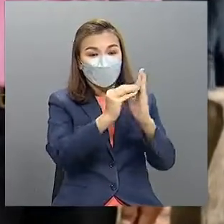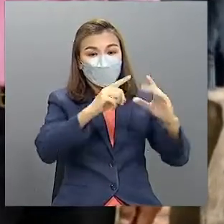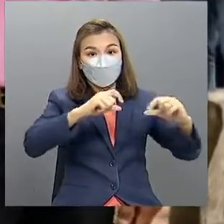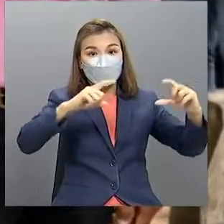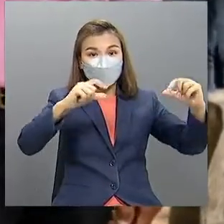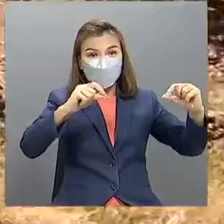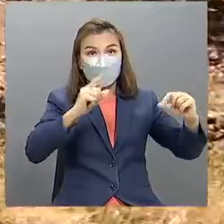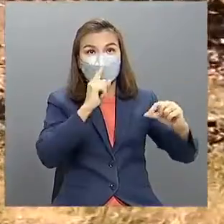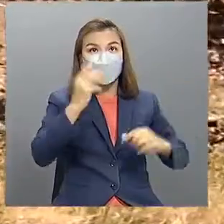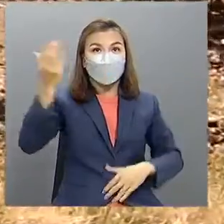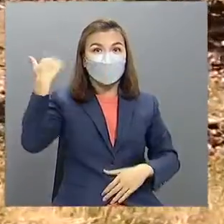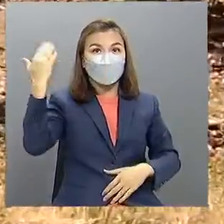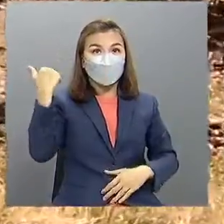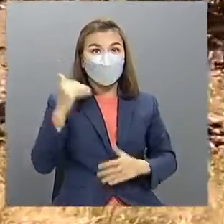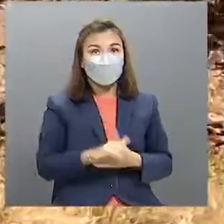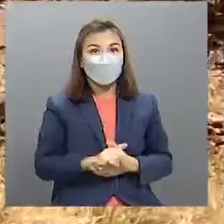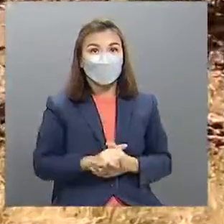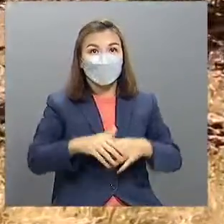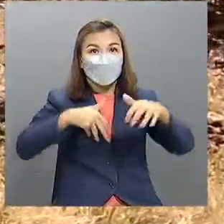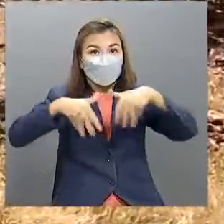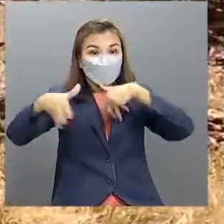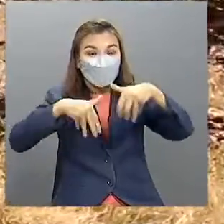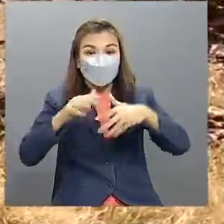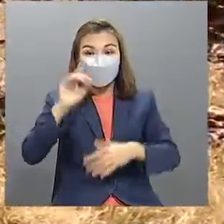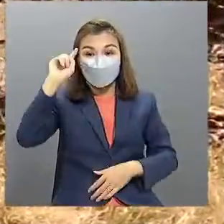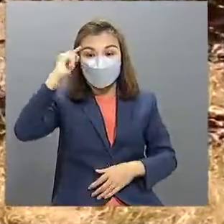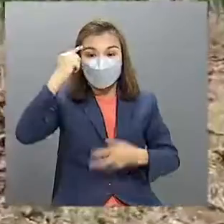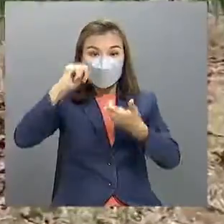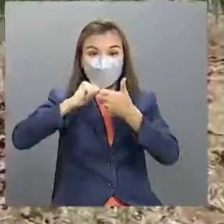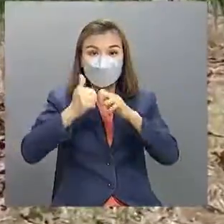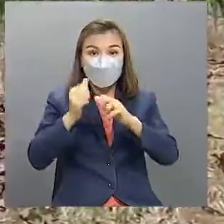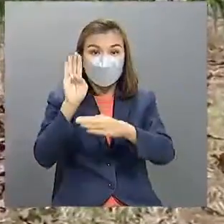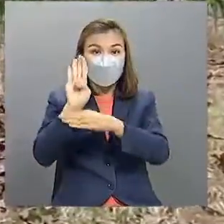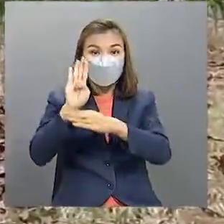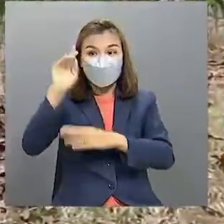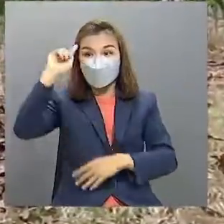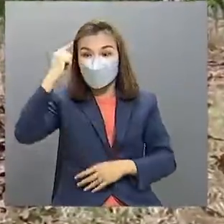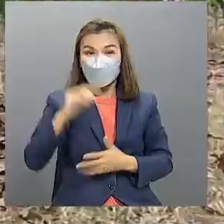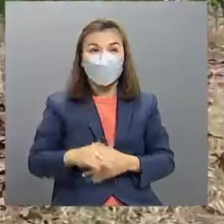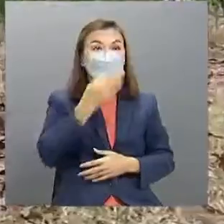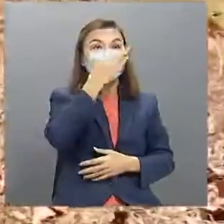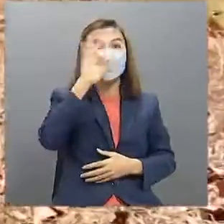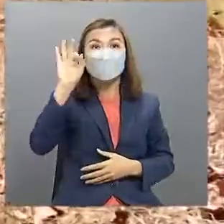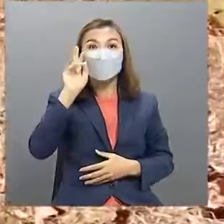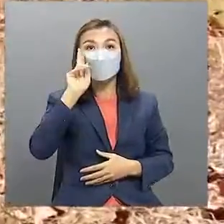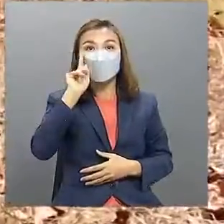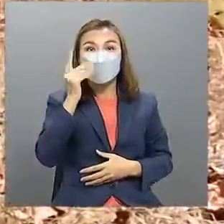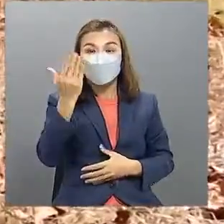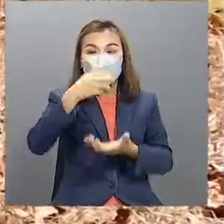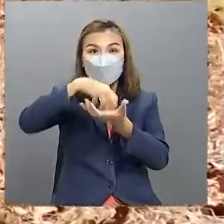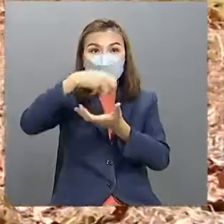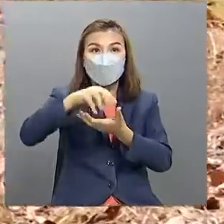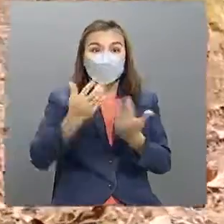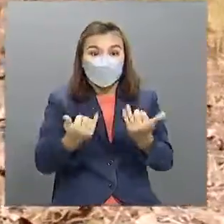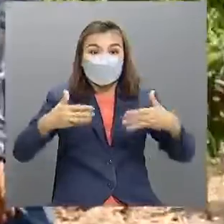มาเนี่ยชาวบ้านไม่เคยรับรู้ปัญหาของบริษัทก็เลยออกมาร้องเรียนกันผ่านสื่อให้นำเสนอข่าวตอนนี้ก็ดีใจค่ะที่บริษัทม